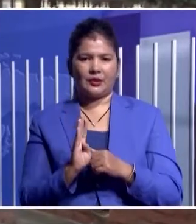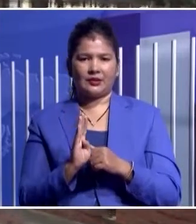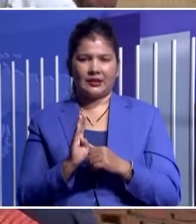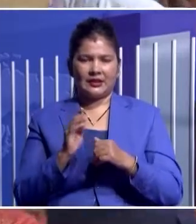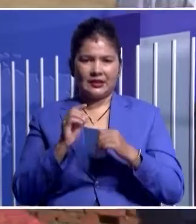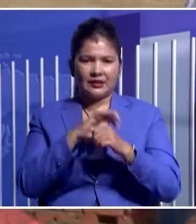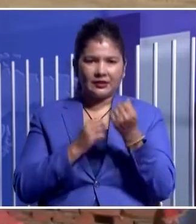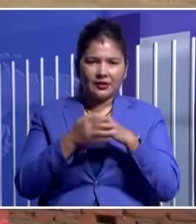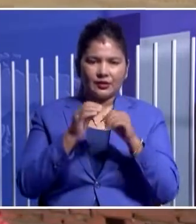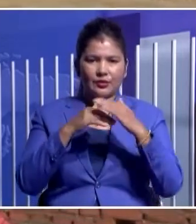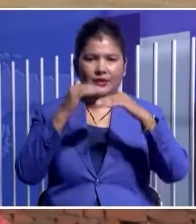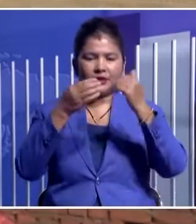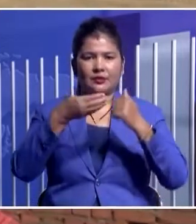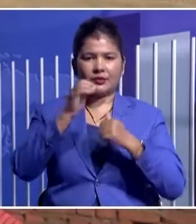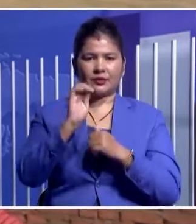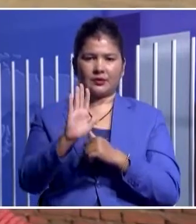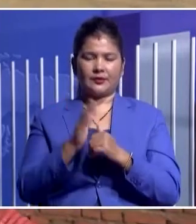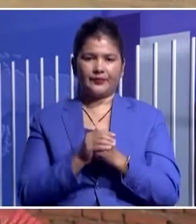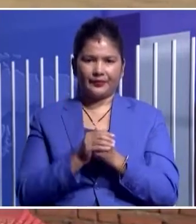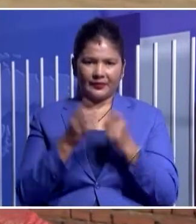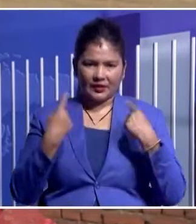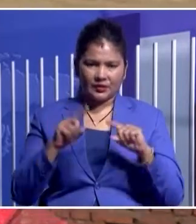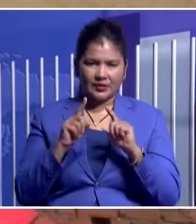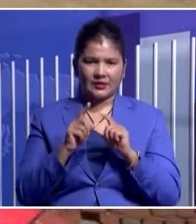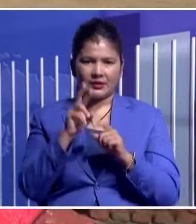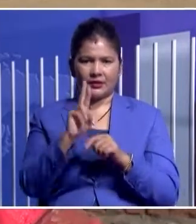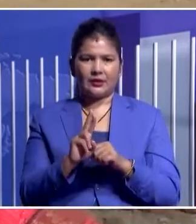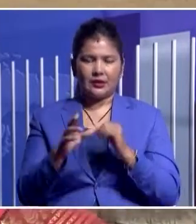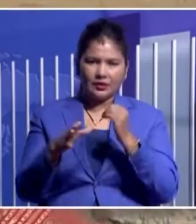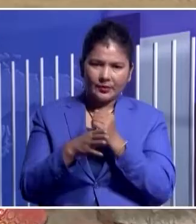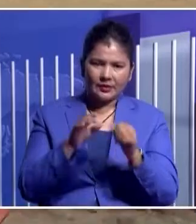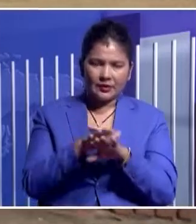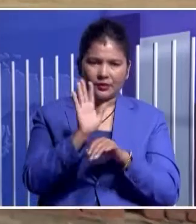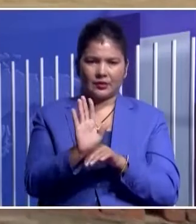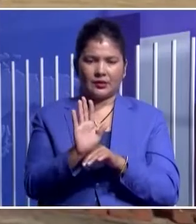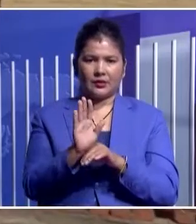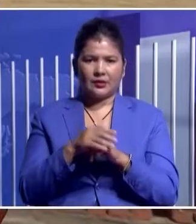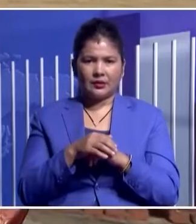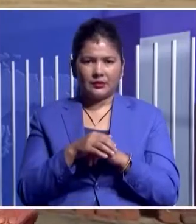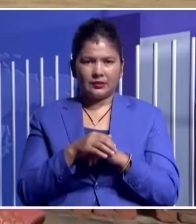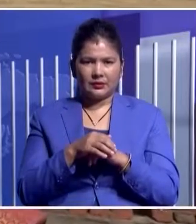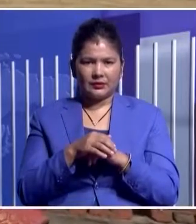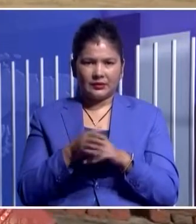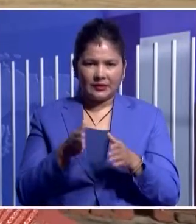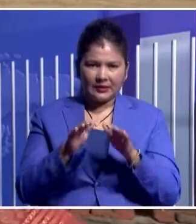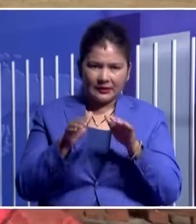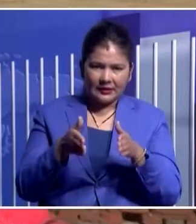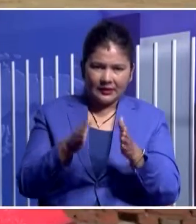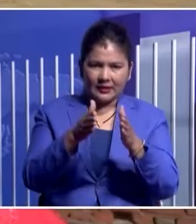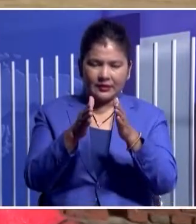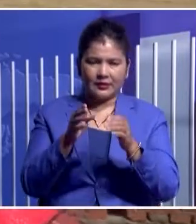विकास हुनसक्छ। त्यो स्वास्थ्यको अनि सरसफाइहरूको अनि नालीहरूको